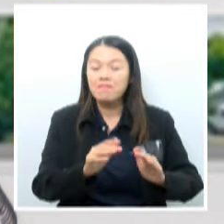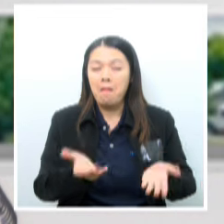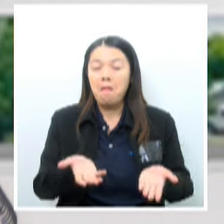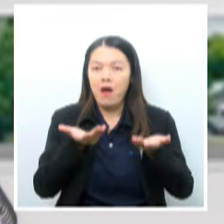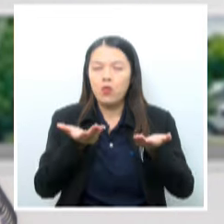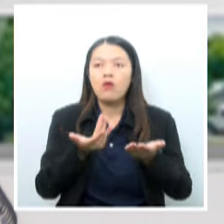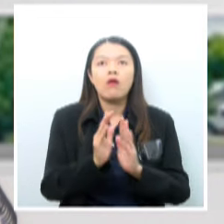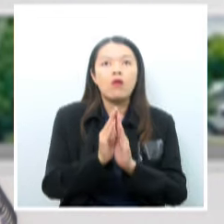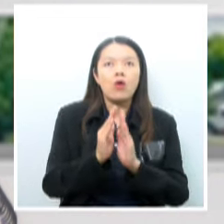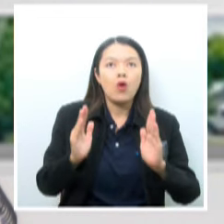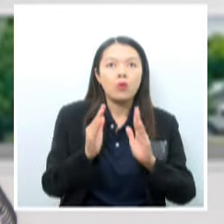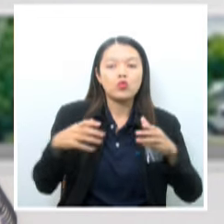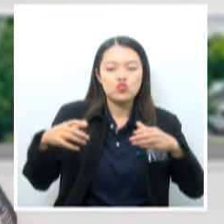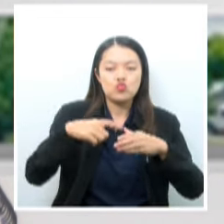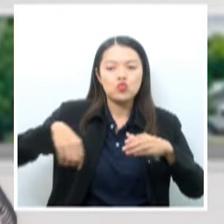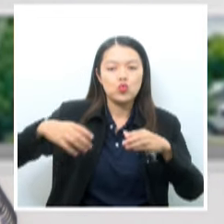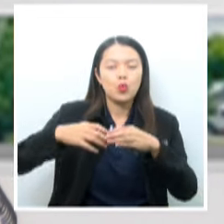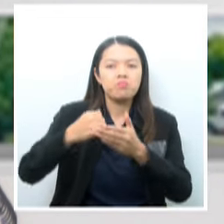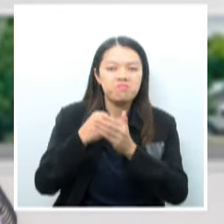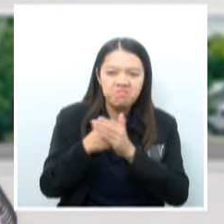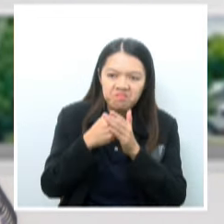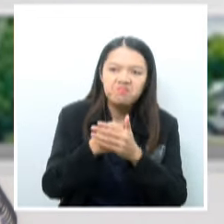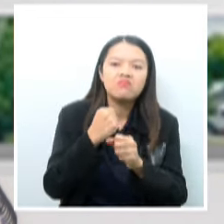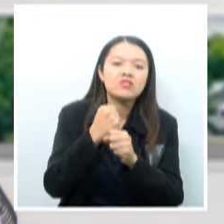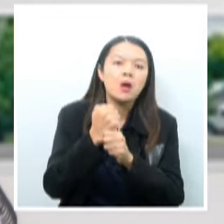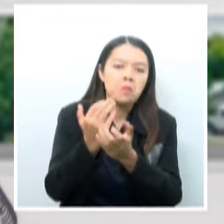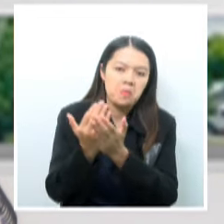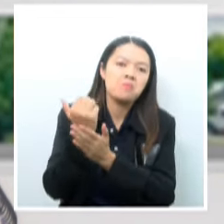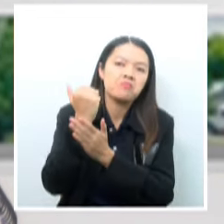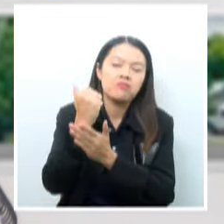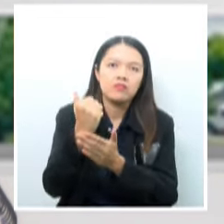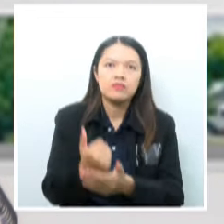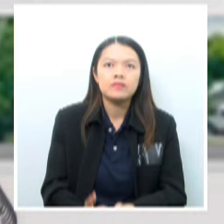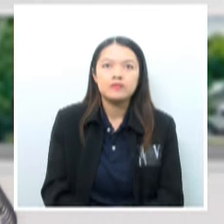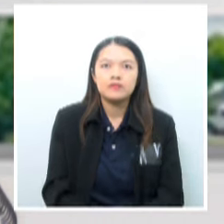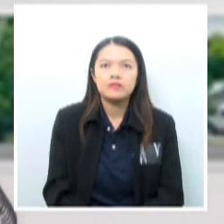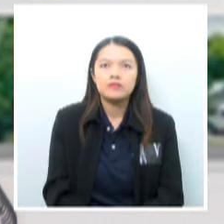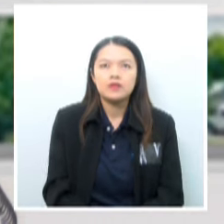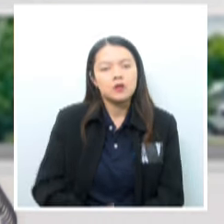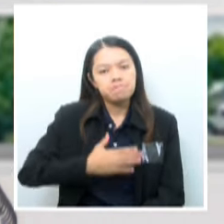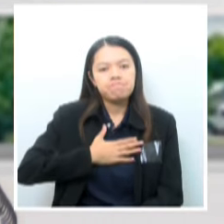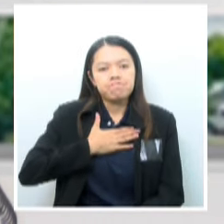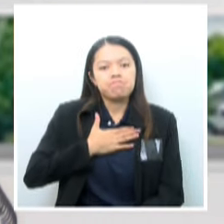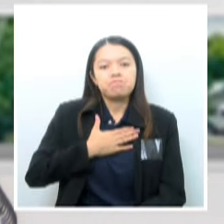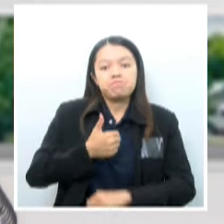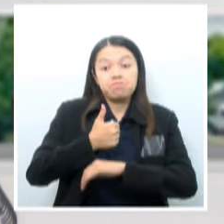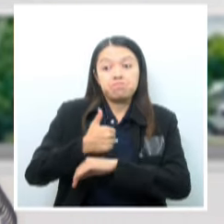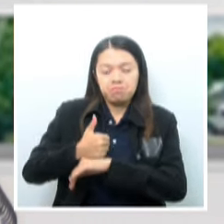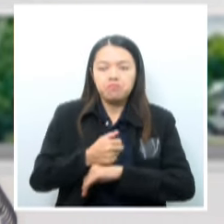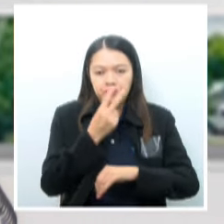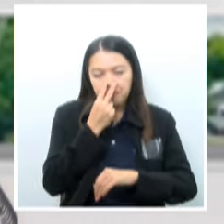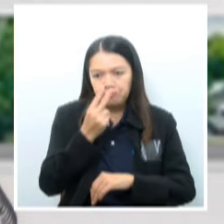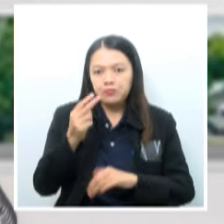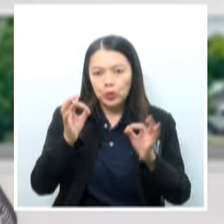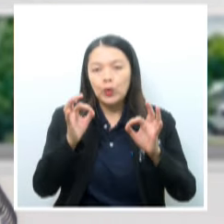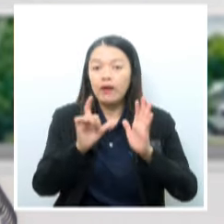ก็ต้องขอบคุณทีมสทผ.ที่มุ่งมั่นทำงานเรื่องนี้และจนมันเกิดผลอย่างที่ว่าครับก็เป็นที่พอใจของทีมบริหารทั้ง